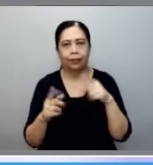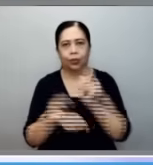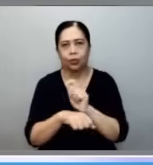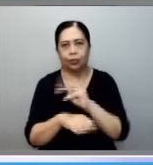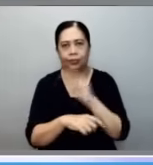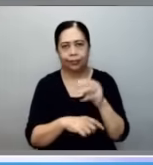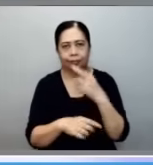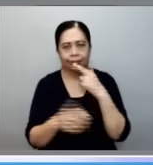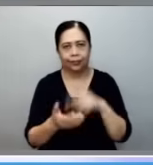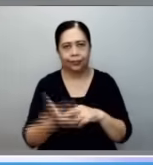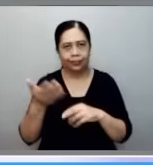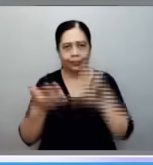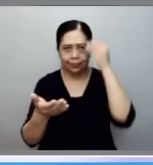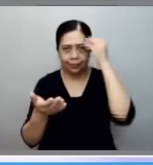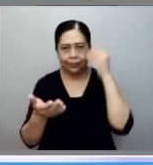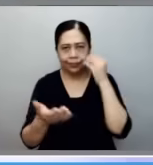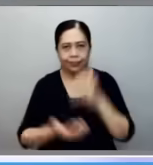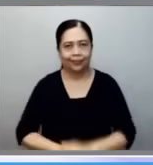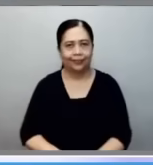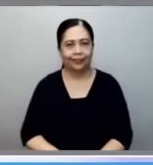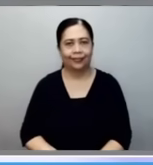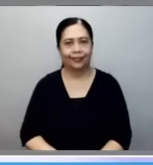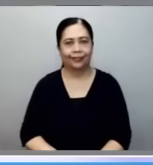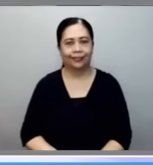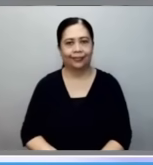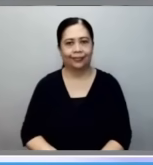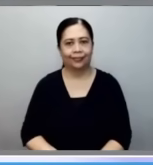the spot si Oscar Oida. Oscar?